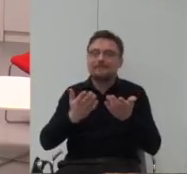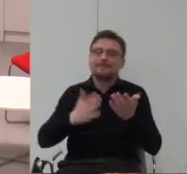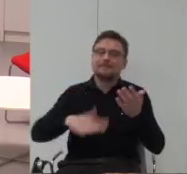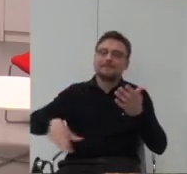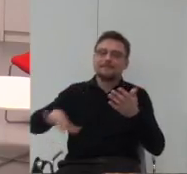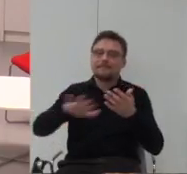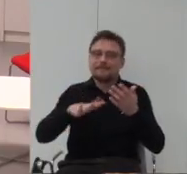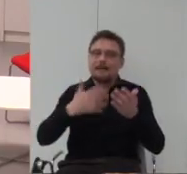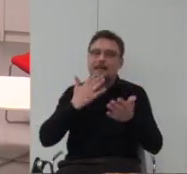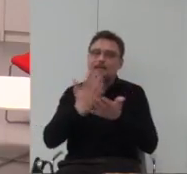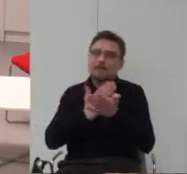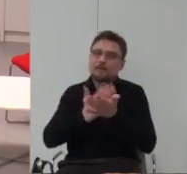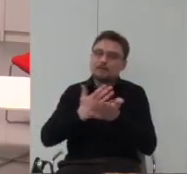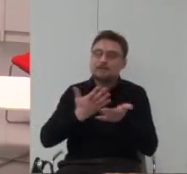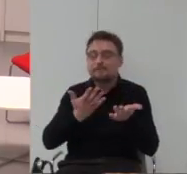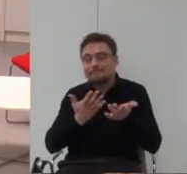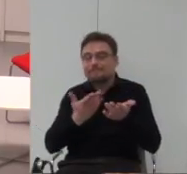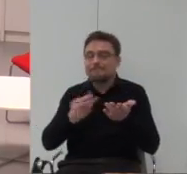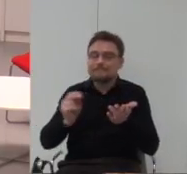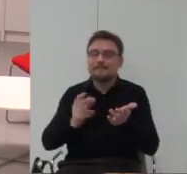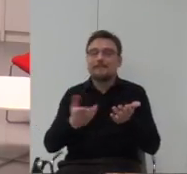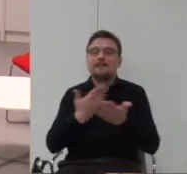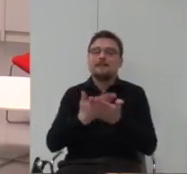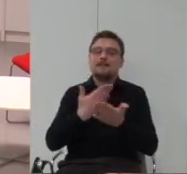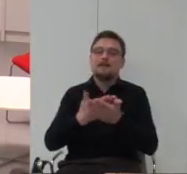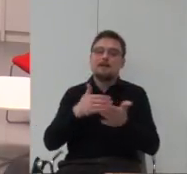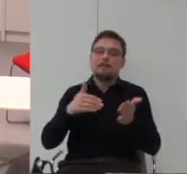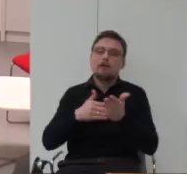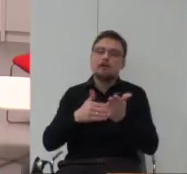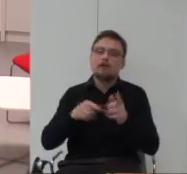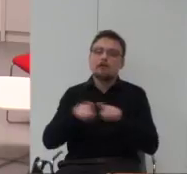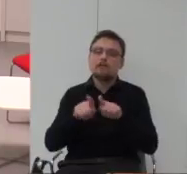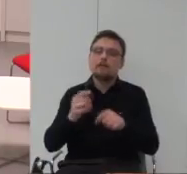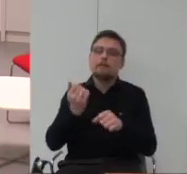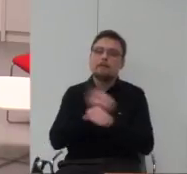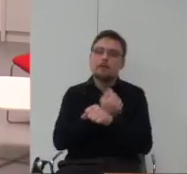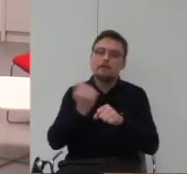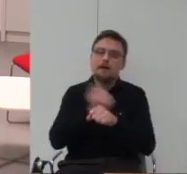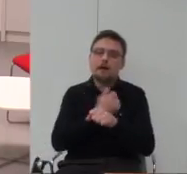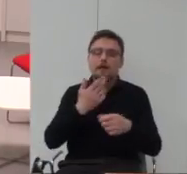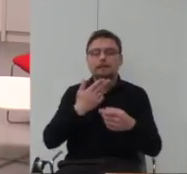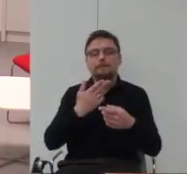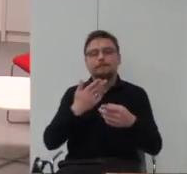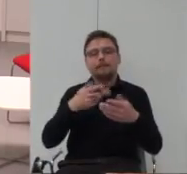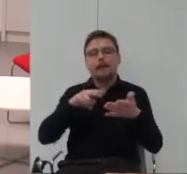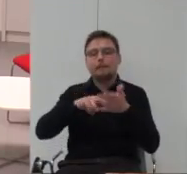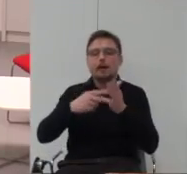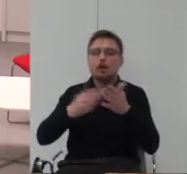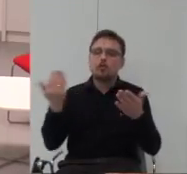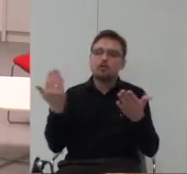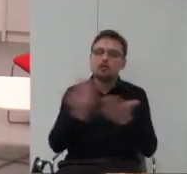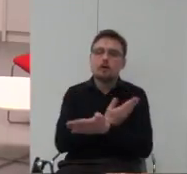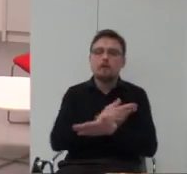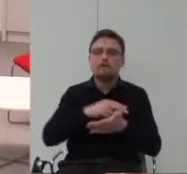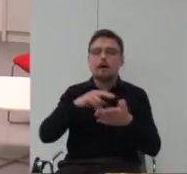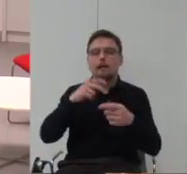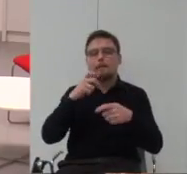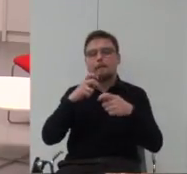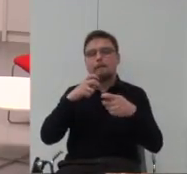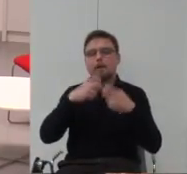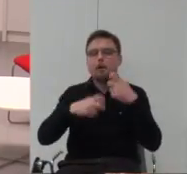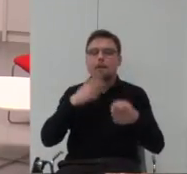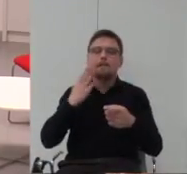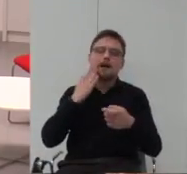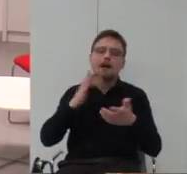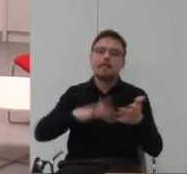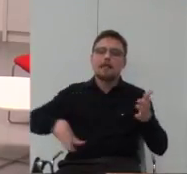wielkie rezerwy terenowe, które zostały tam zastrzeżone pod szersze trasy ruchu, są jeszcze nam wciąż potrzebne, ale też musimy bardzo poważnie podejść